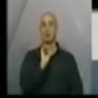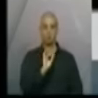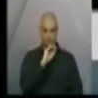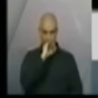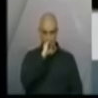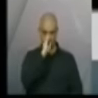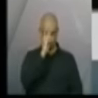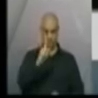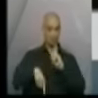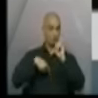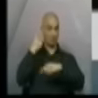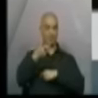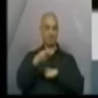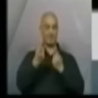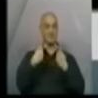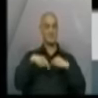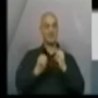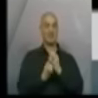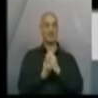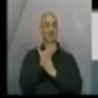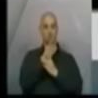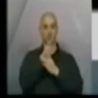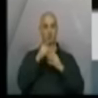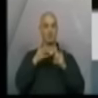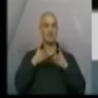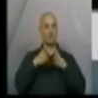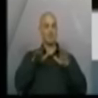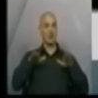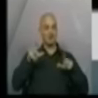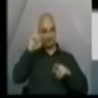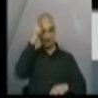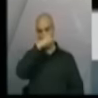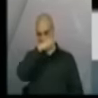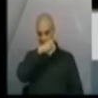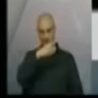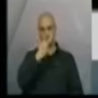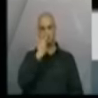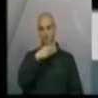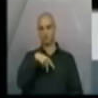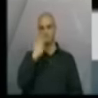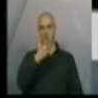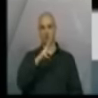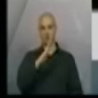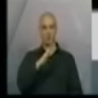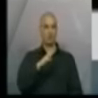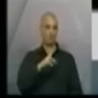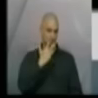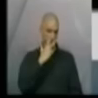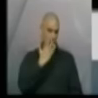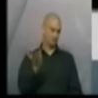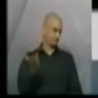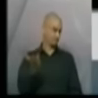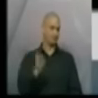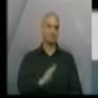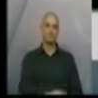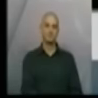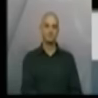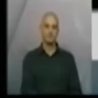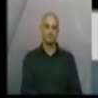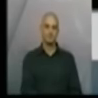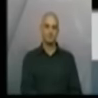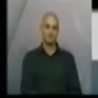בשבוע הבא ועידת היסוד שלה בנמל תל אביב ביום שלישי ה28 לחודש אתה מוזמ יחד עם כל הצופים טוב בשעה טובה